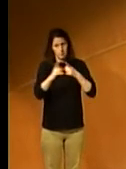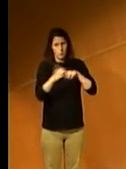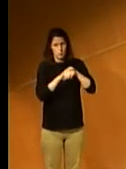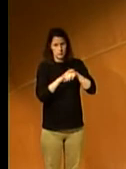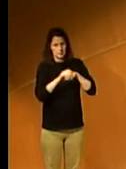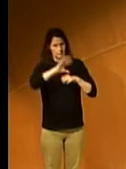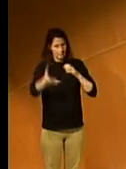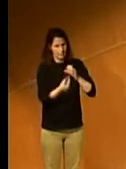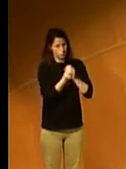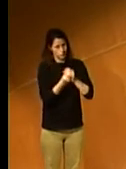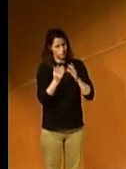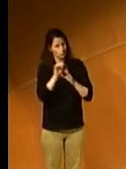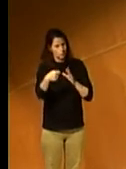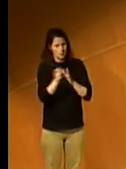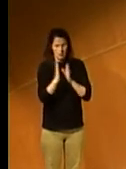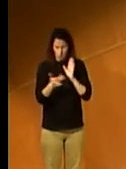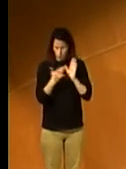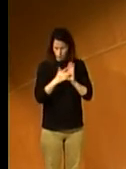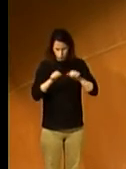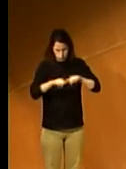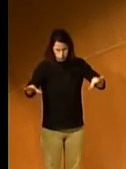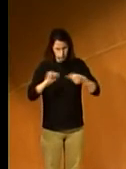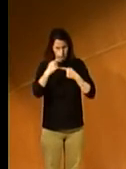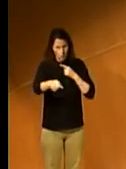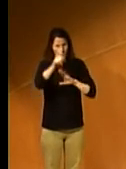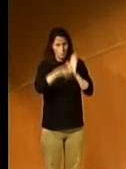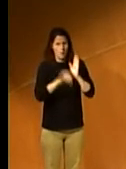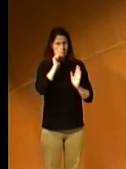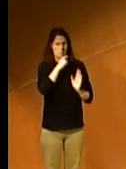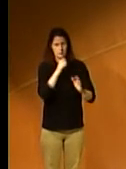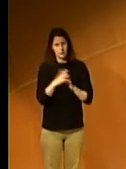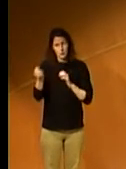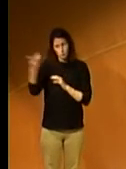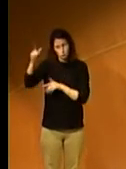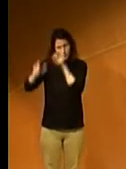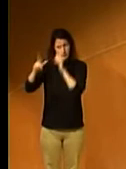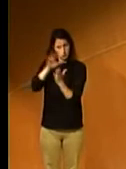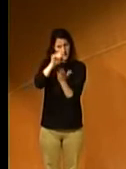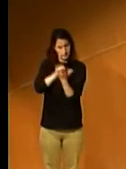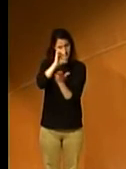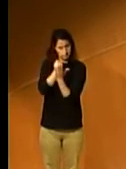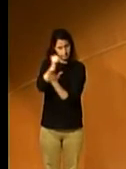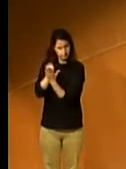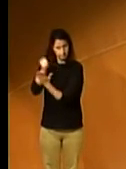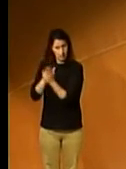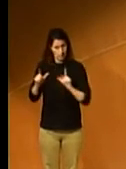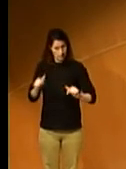numéro qui sortira en mars, et dont certains contributeurs sont avec nous cet après-midi.